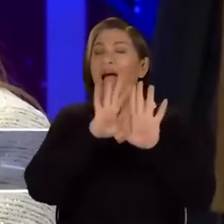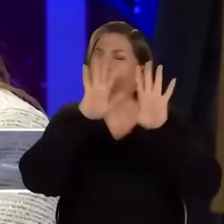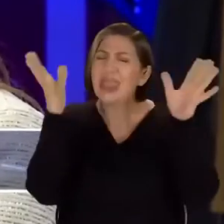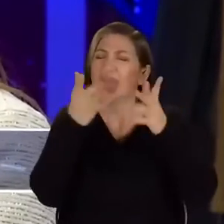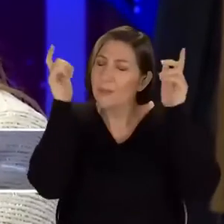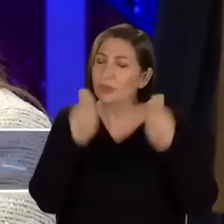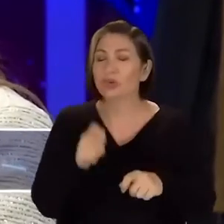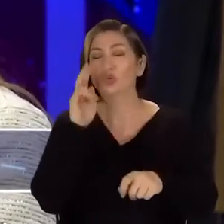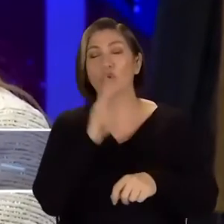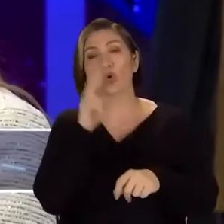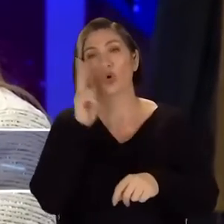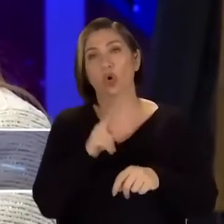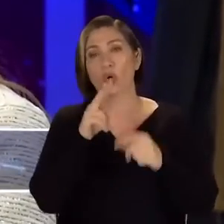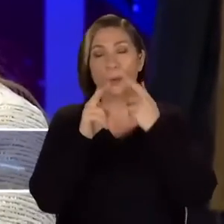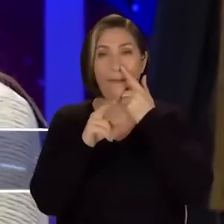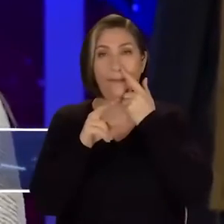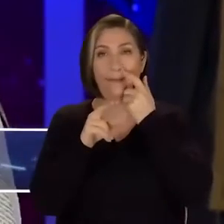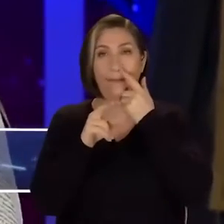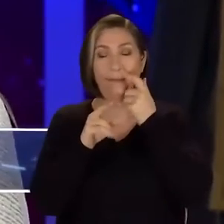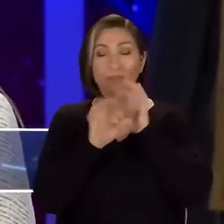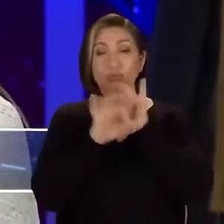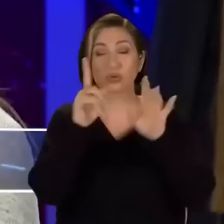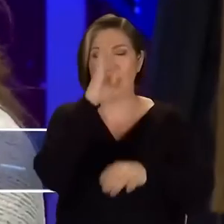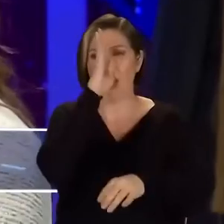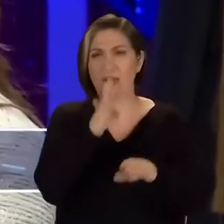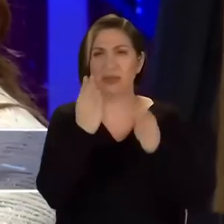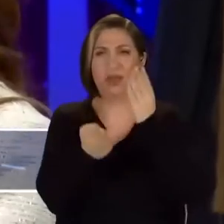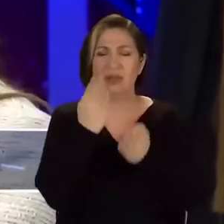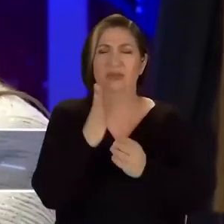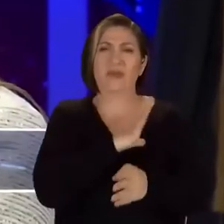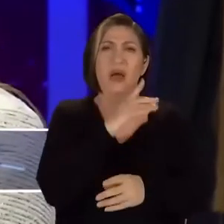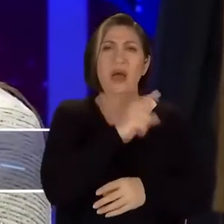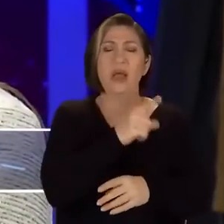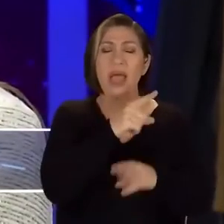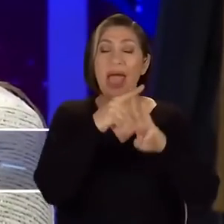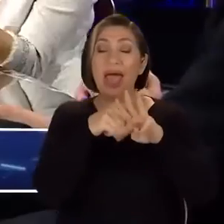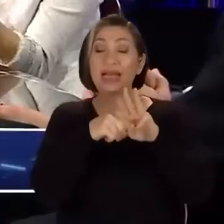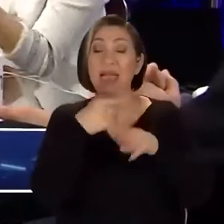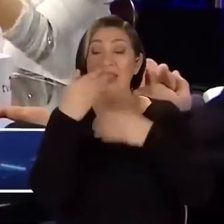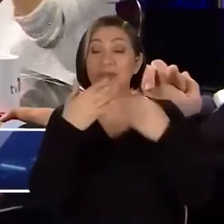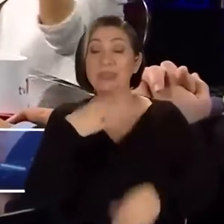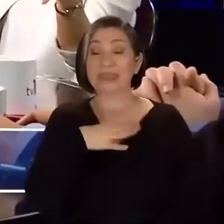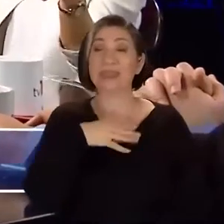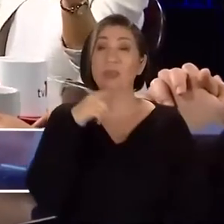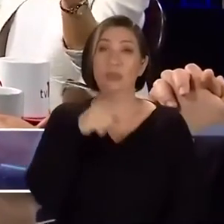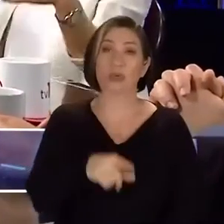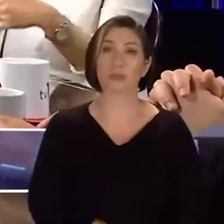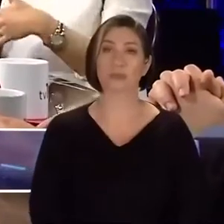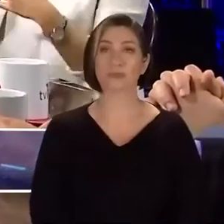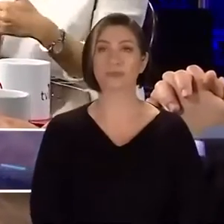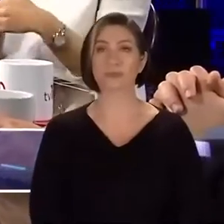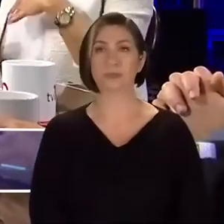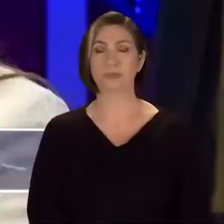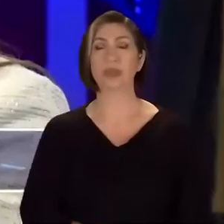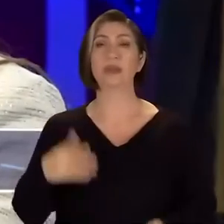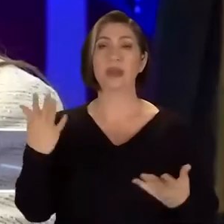ne üretiyorsanız onunla ilgili müthiş bir adalet var. Belki de Erkan'ın bahsettiği katma değer de bu sektörlere gelen. İşte